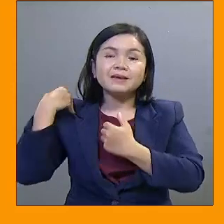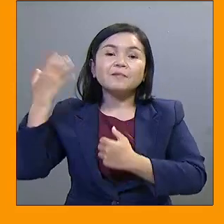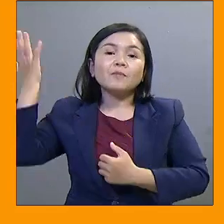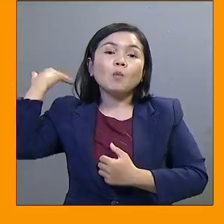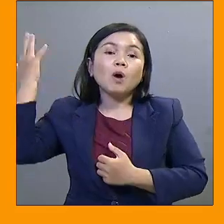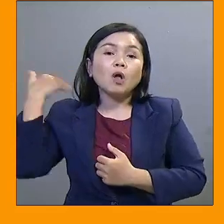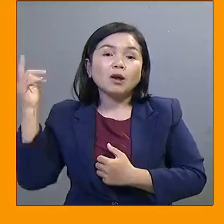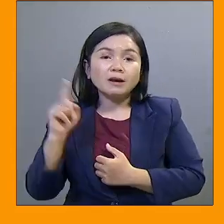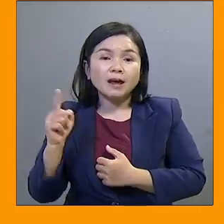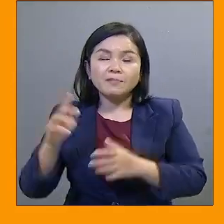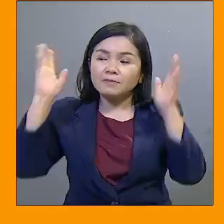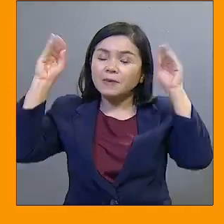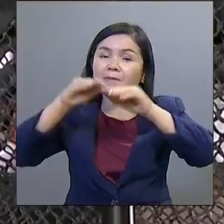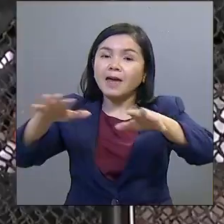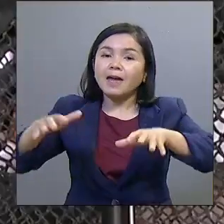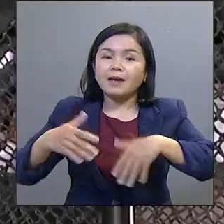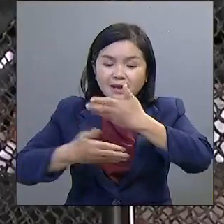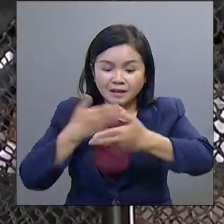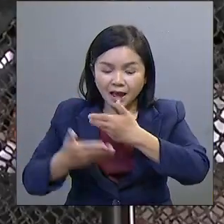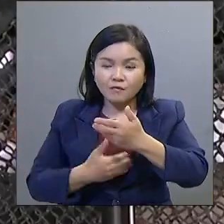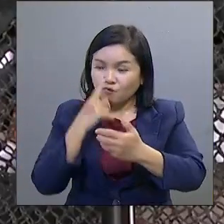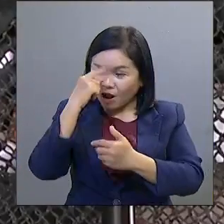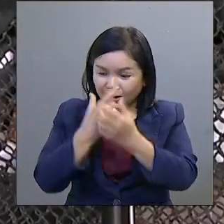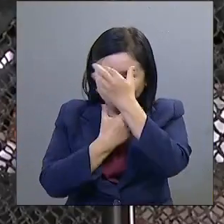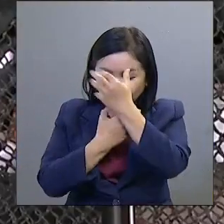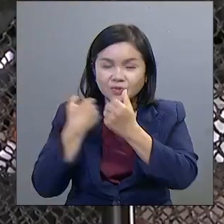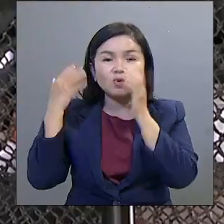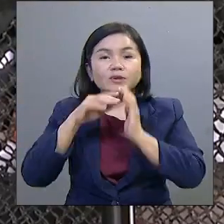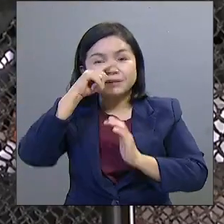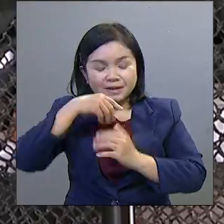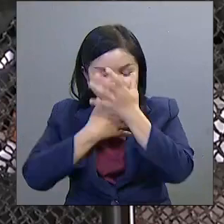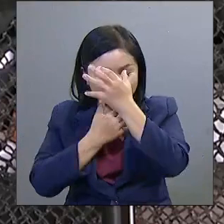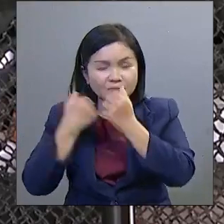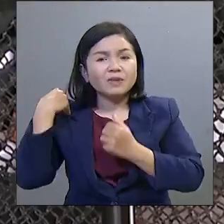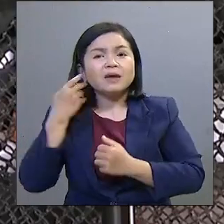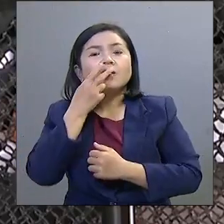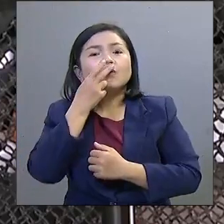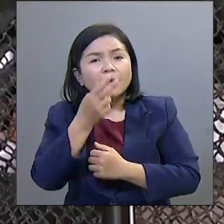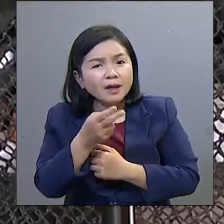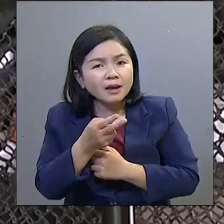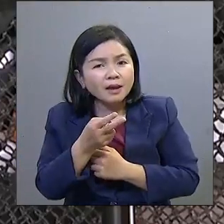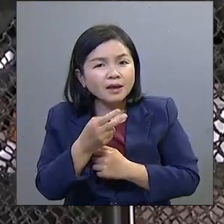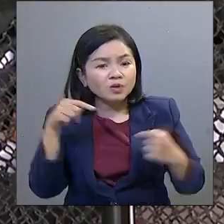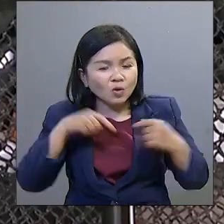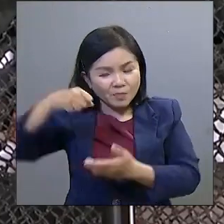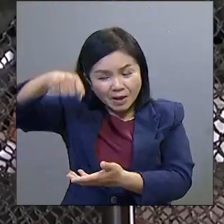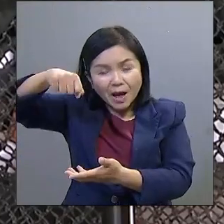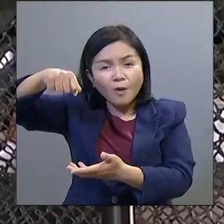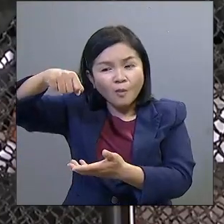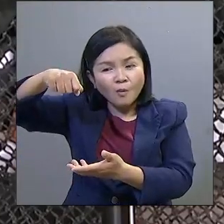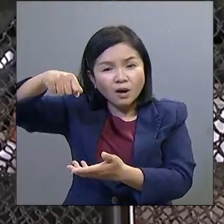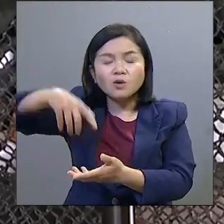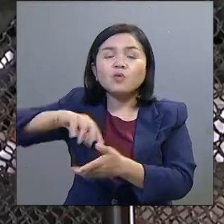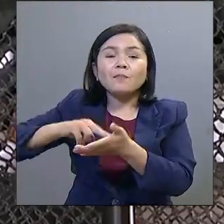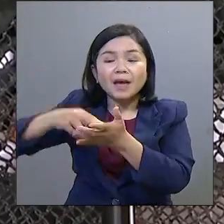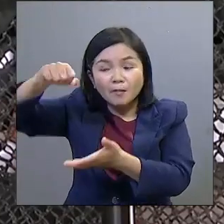งแต่ไปออกบูธอ่ะก็ได้ความสนใจทั้งต่างชาวต่างชาติหรือว่าคนไทยด้วยกันแต่ว่าคนเขาเห็นเรื่องราวอ่ะไม่ใช่เห็นแค่กระเป๋าว่ามันคือกระเป๋าอะไรเข